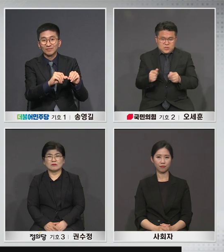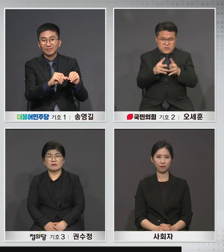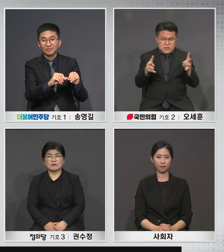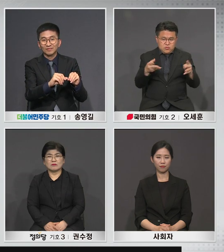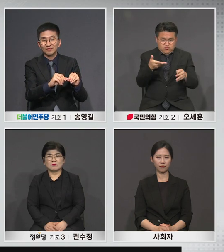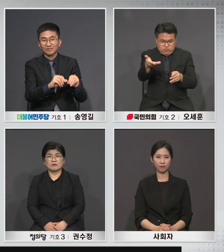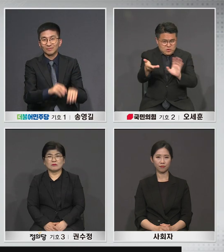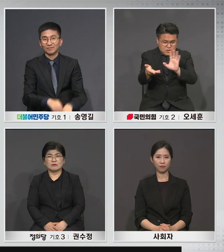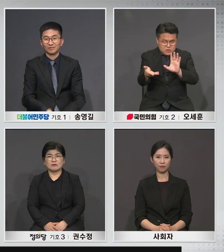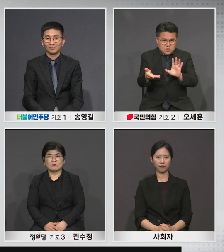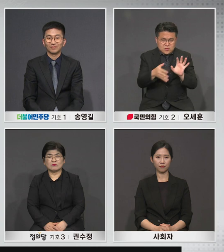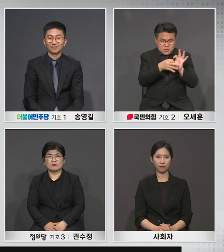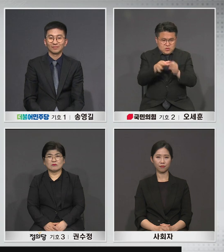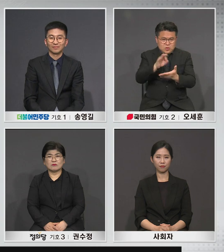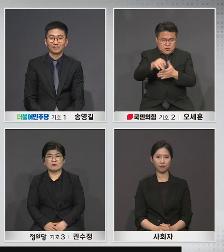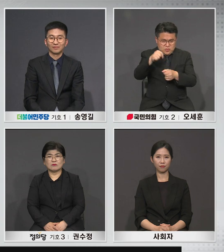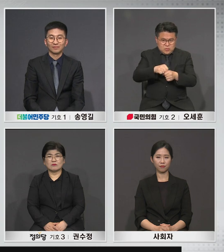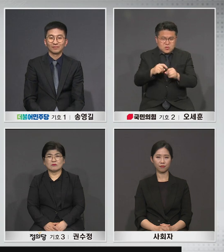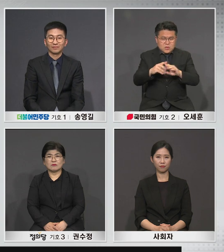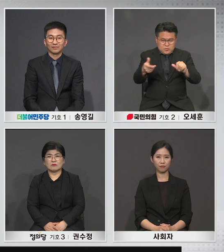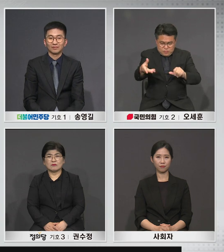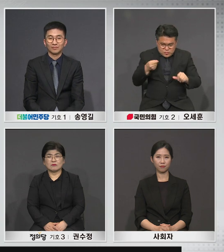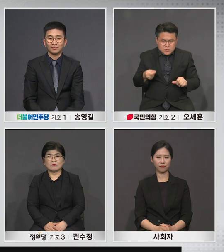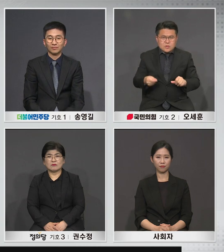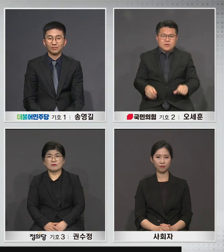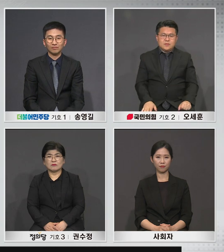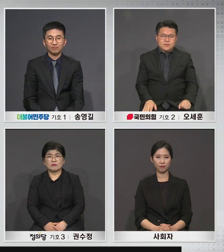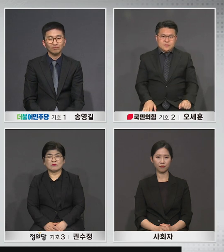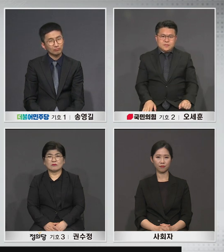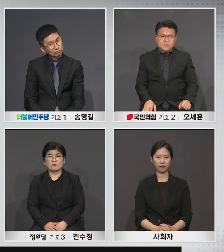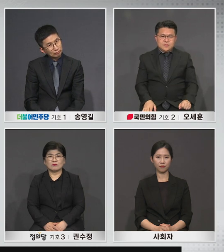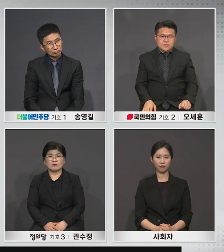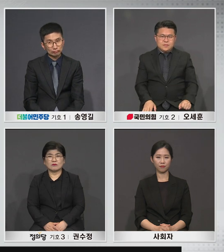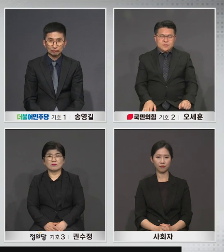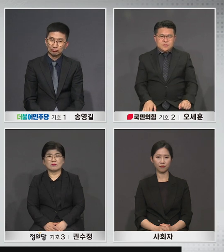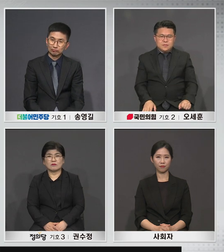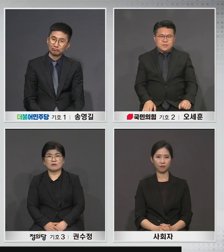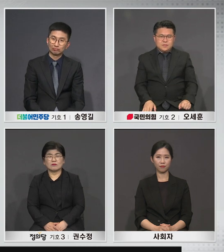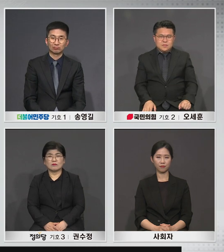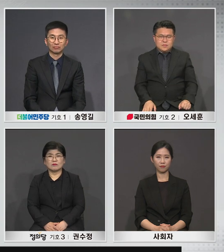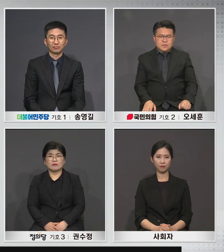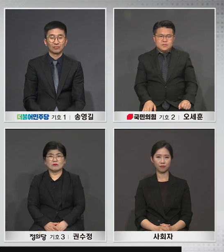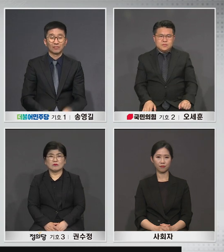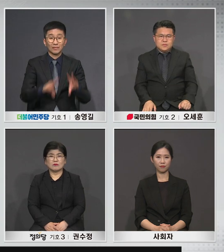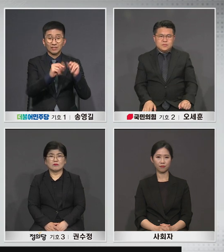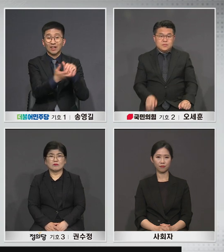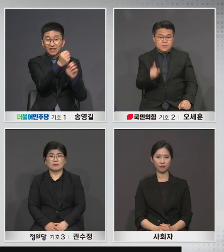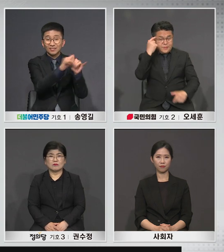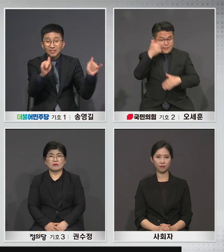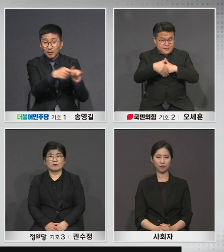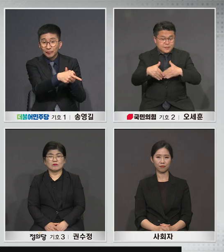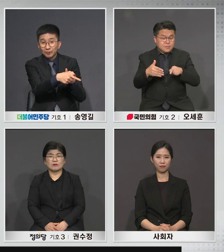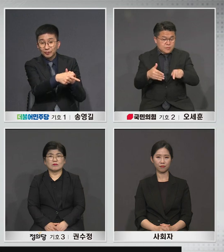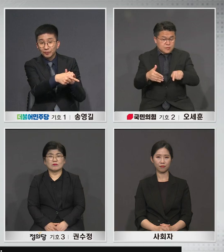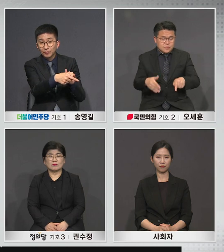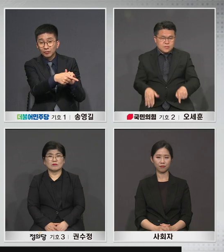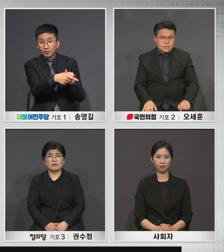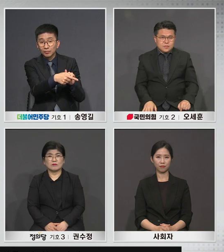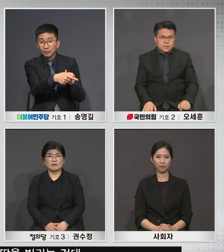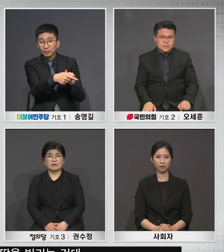임대주택으로 쓰는 걸 전제로 해서 땅을 빌리는 건데요. 그럴까요? 그렇게 설계된 지는 거 아닙니까?